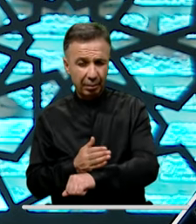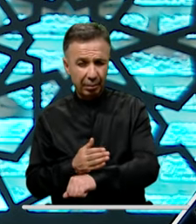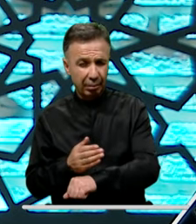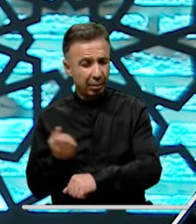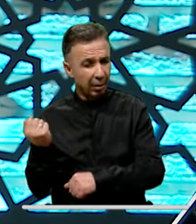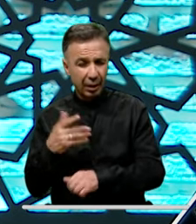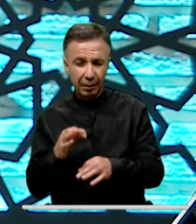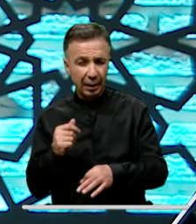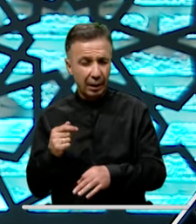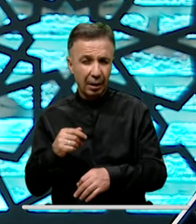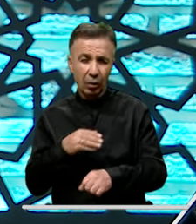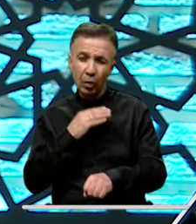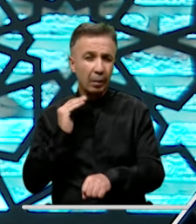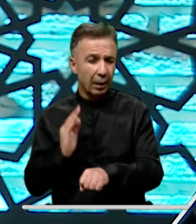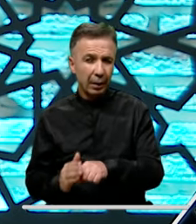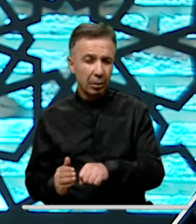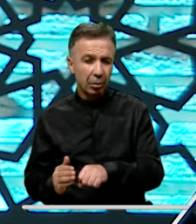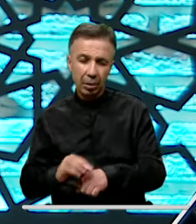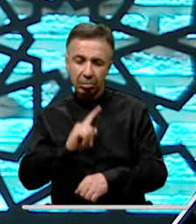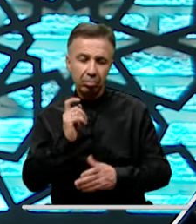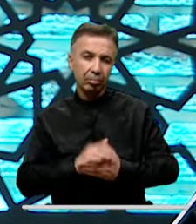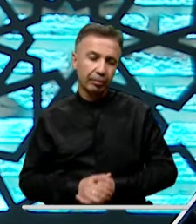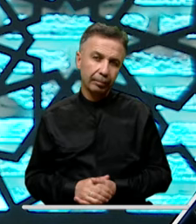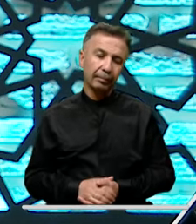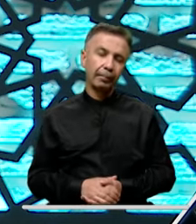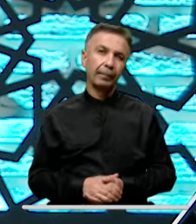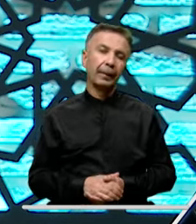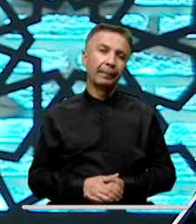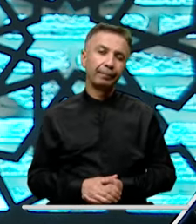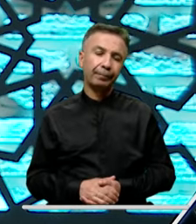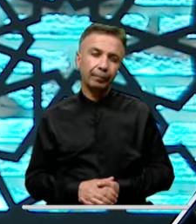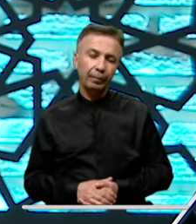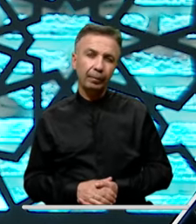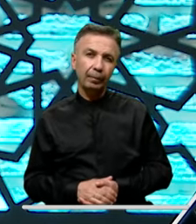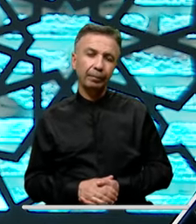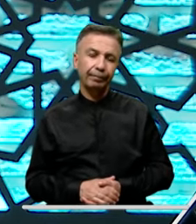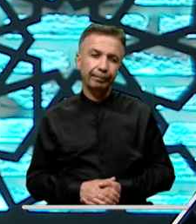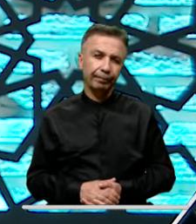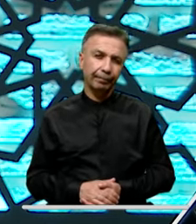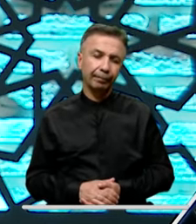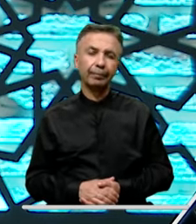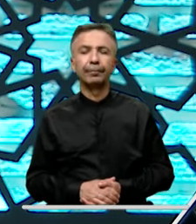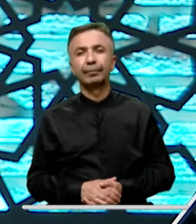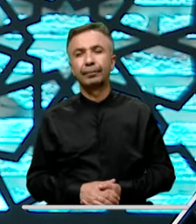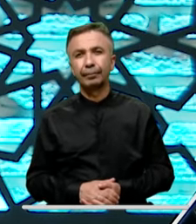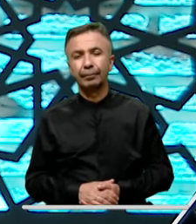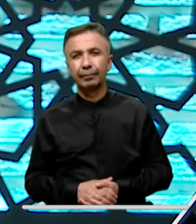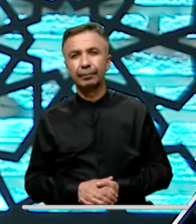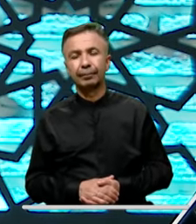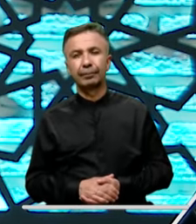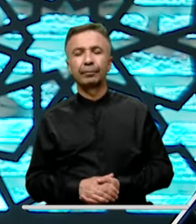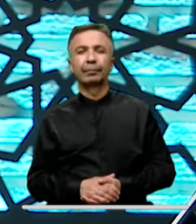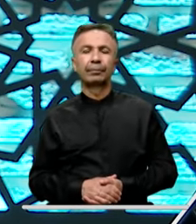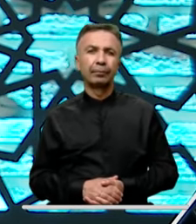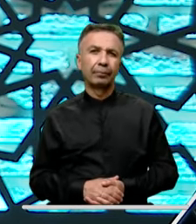Bu konuda hocam yani ayrıntı bilgi verirseniz. Peki soralım. Bakalım hocam ne diyecek. Ordu'ya selam ediyoruz. Bu soru için de hasreten